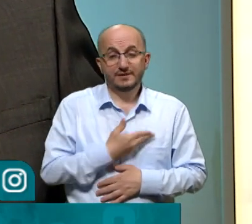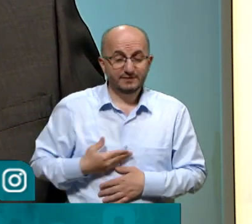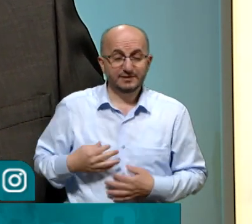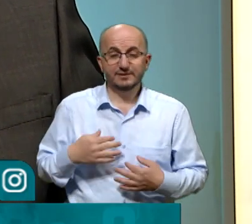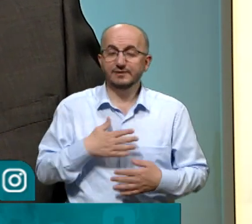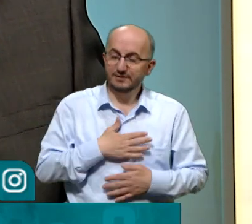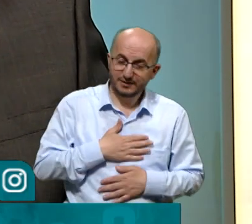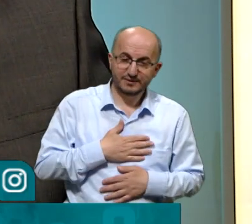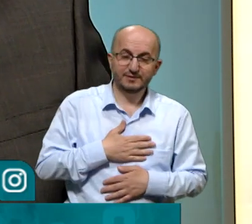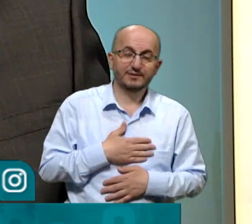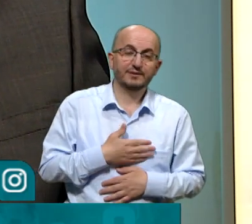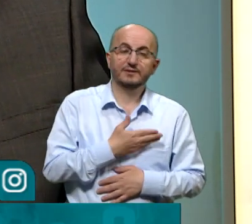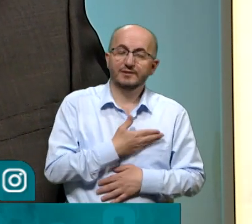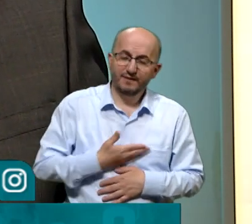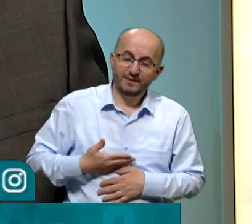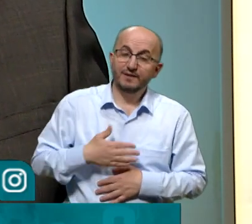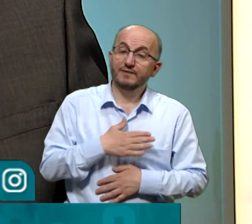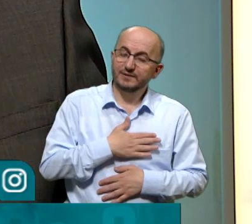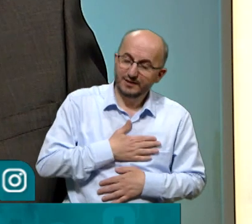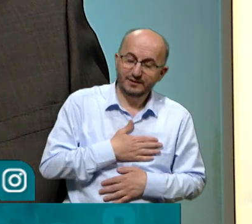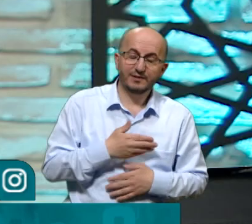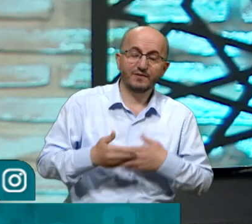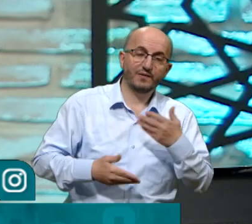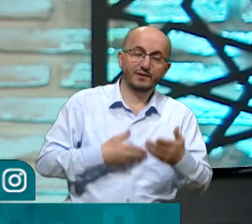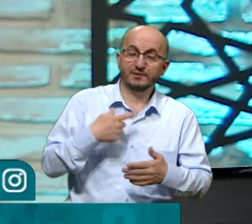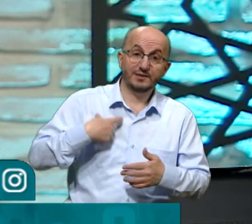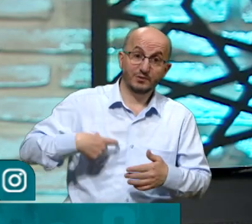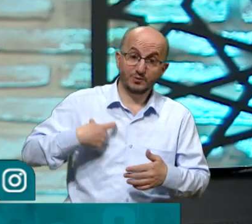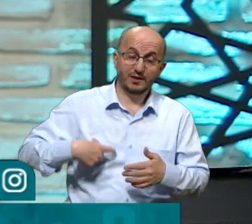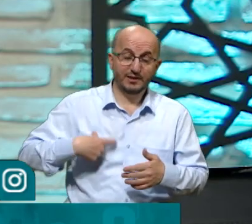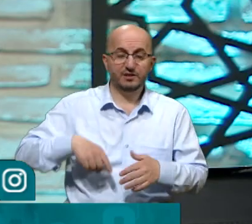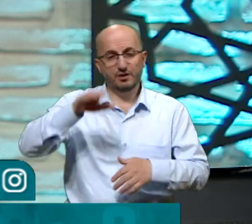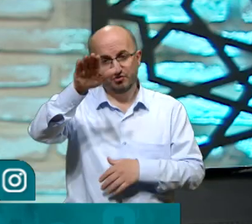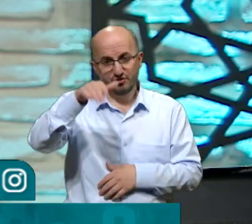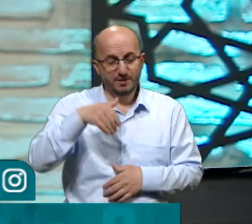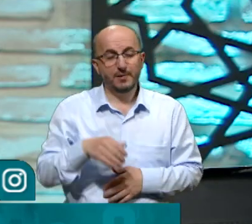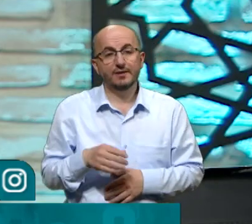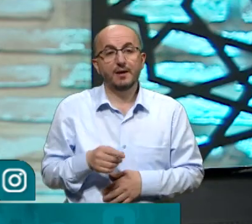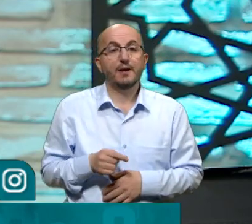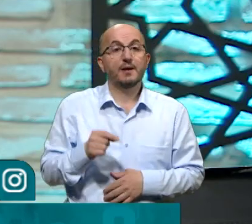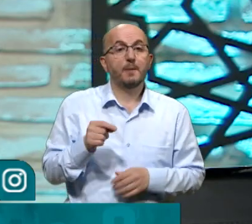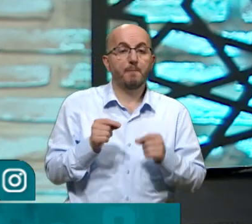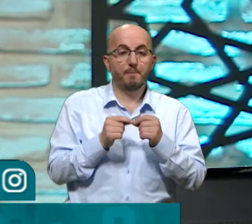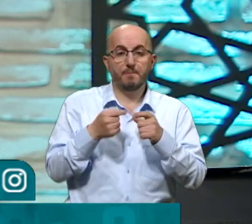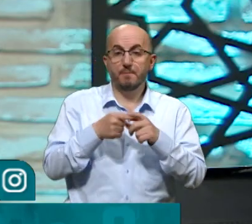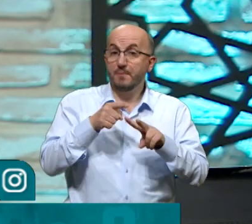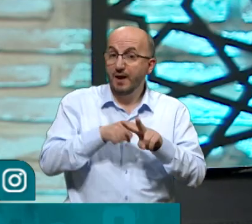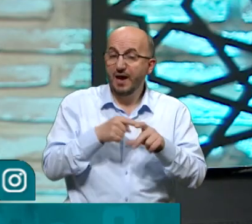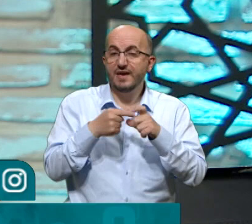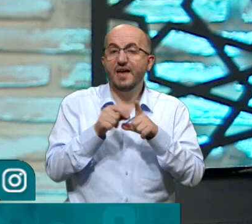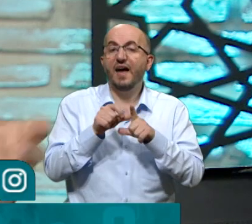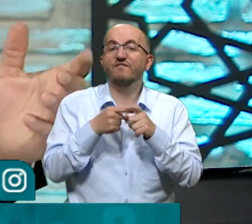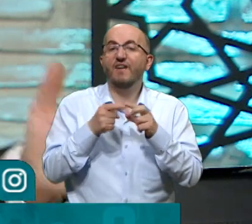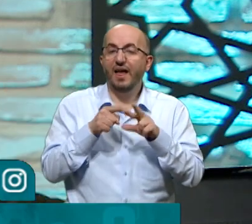saygısını sevgi ve saygı ifade Jack bir sıfatta çağırmalı mesela beyefendi İşte veyahutta